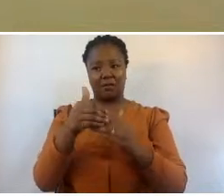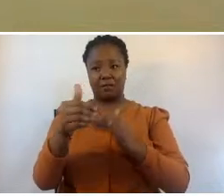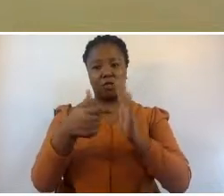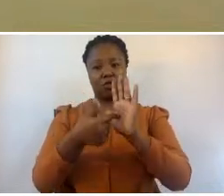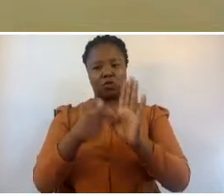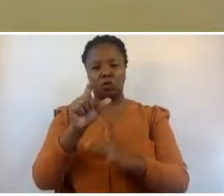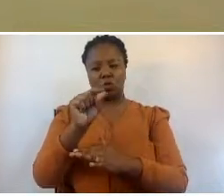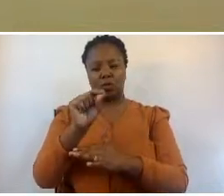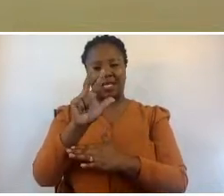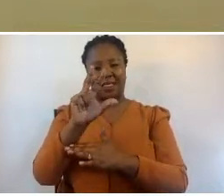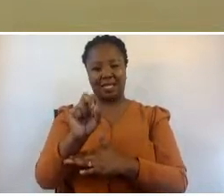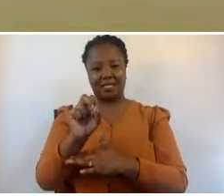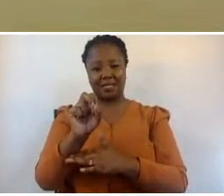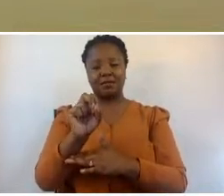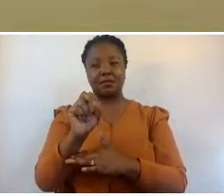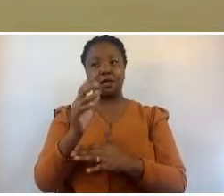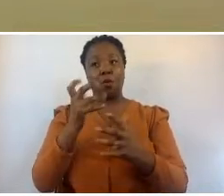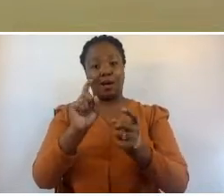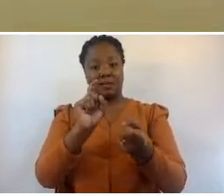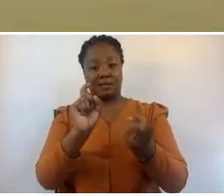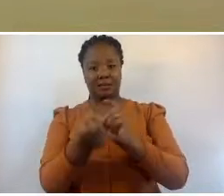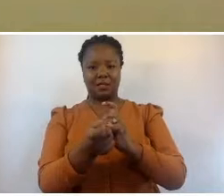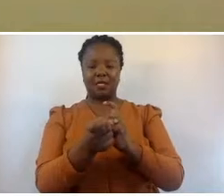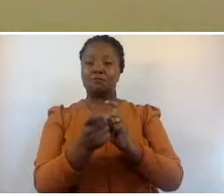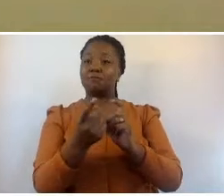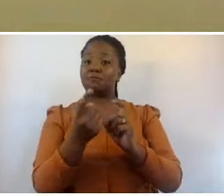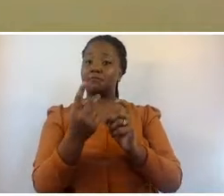pour les ODD et éducation